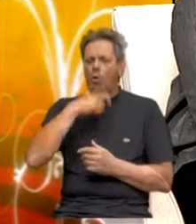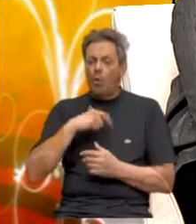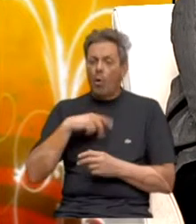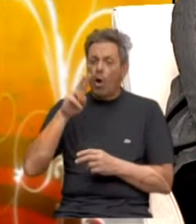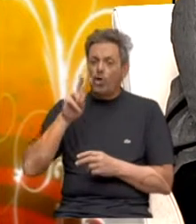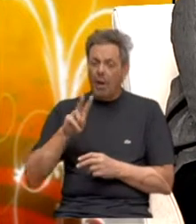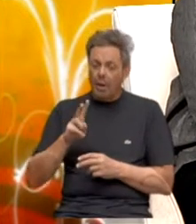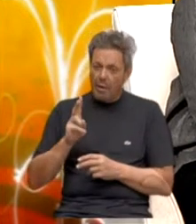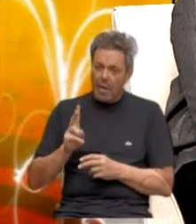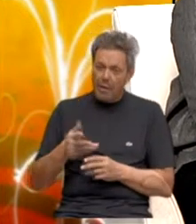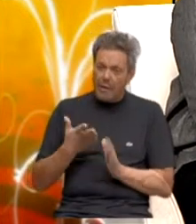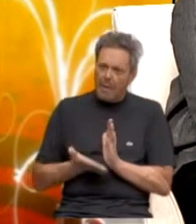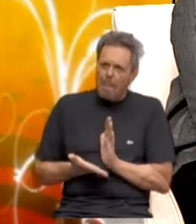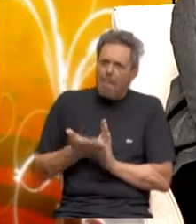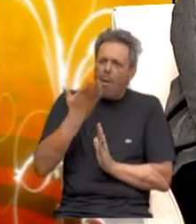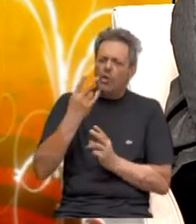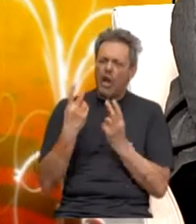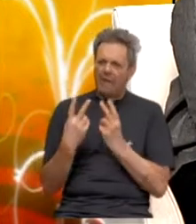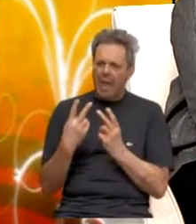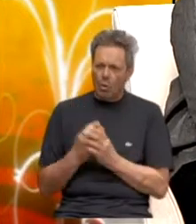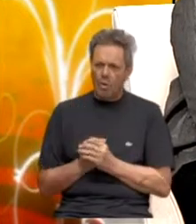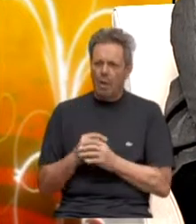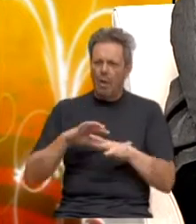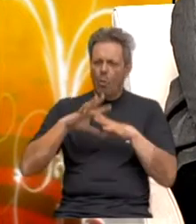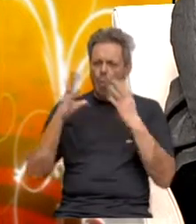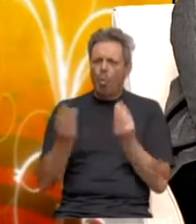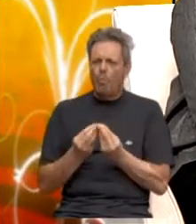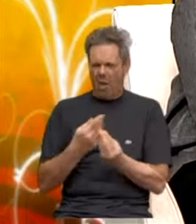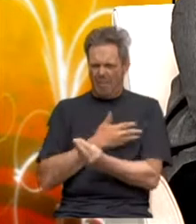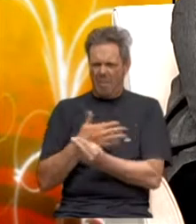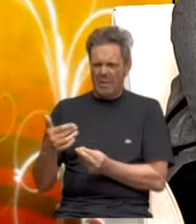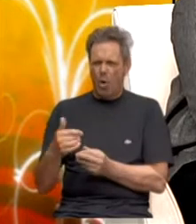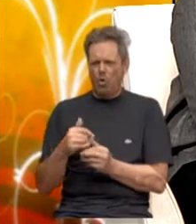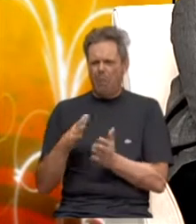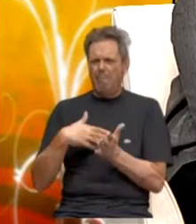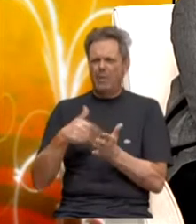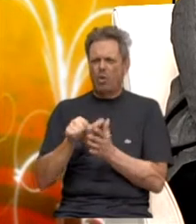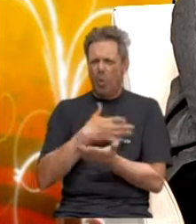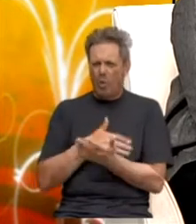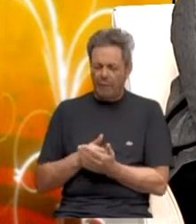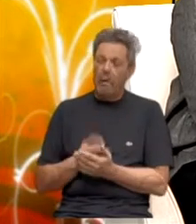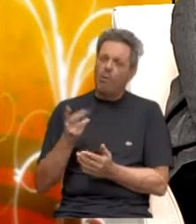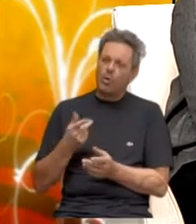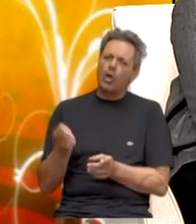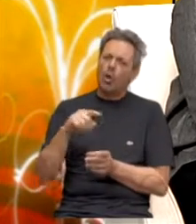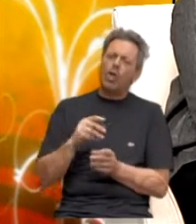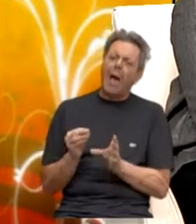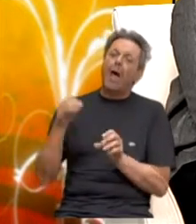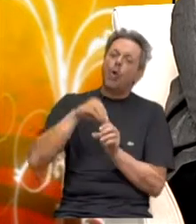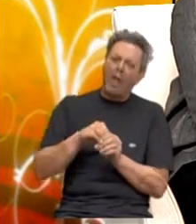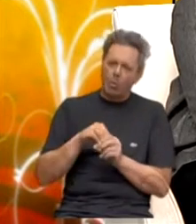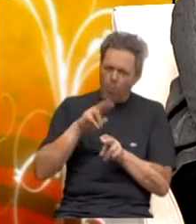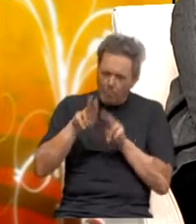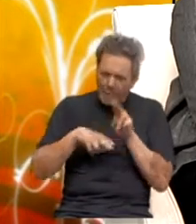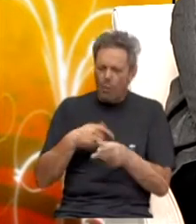imati izrazito povišene vrijednosti ukupnog kolesterola, imat će mogućnost otići na dodatnu pretragu i